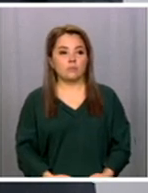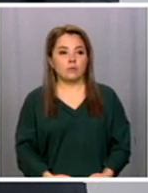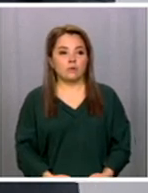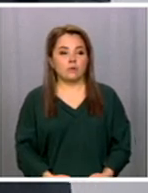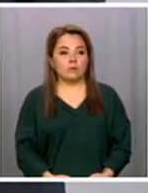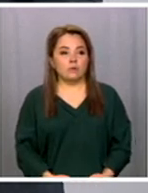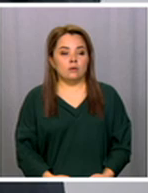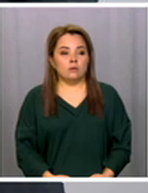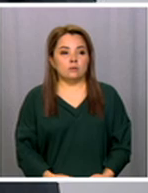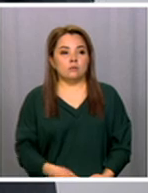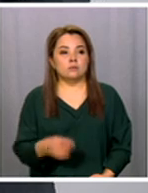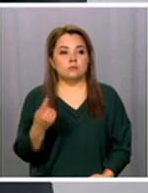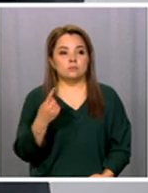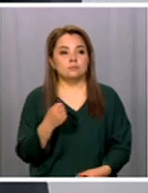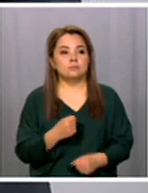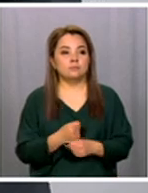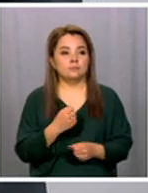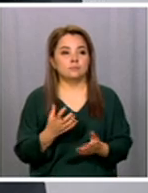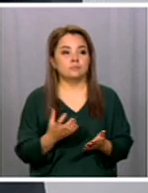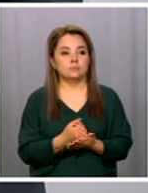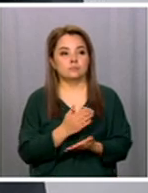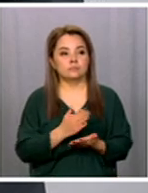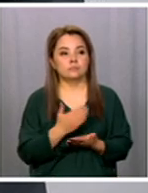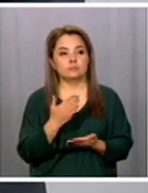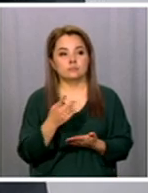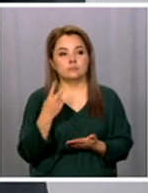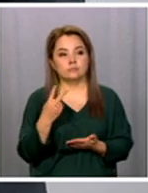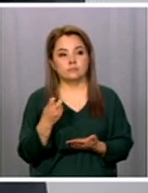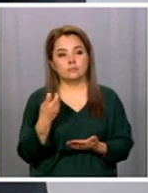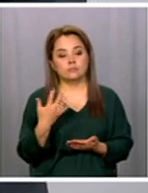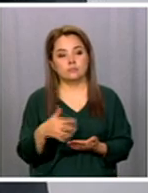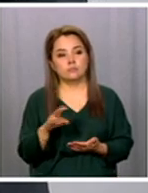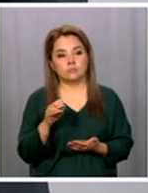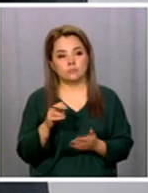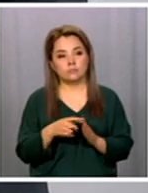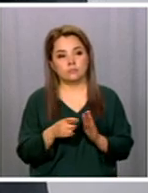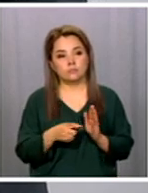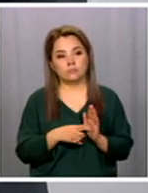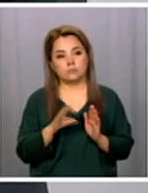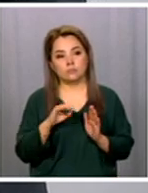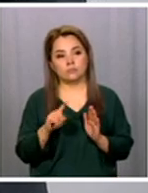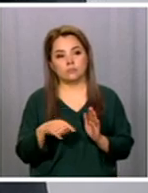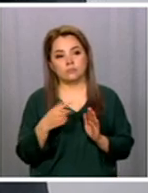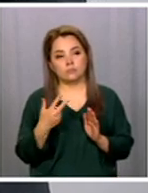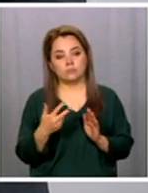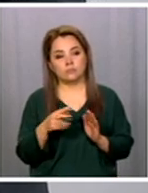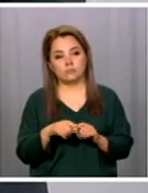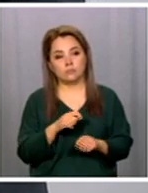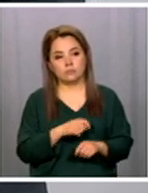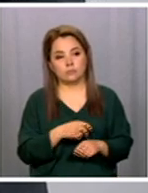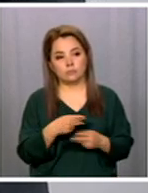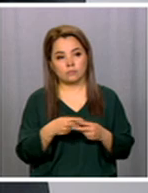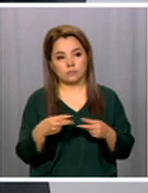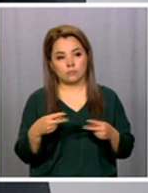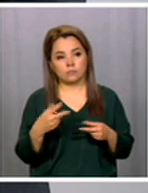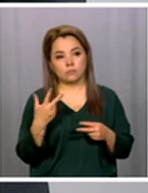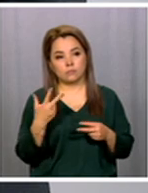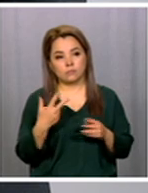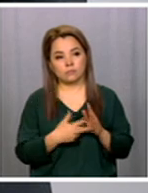Олай болса, бірінші қатаңдықты табу олайық. 250 ньютонды бөлеміз 0,13 метрге. Тең болады